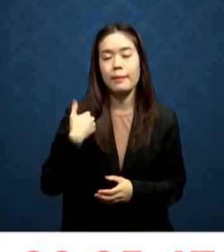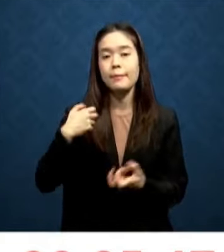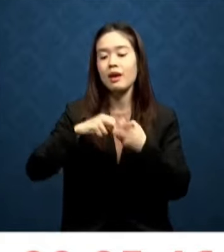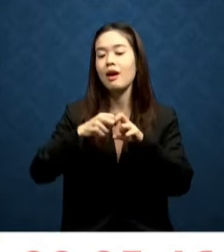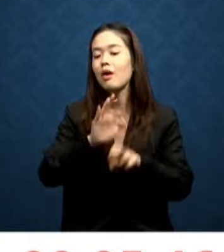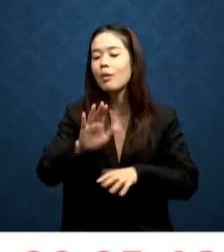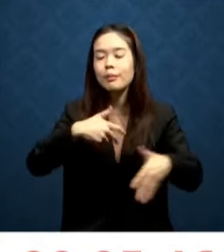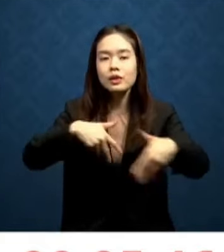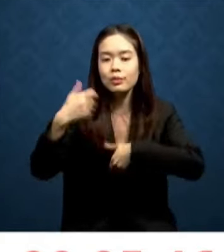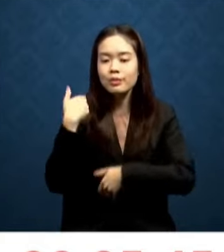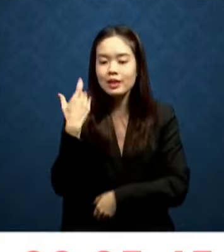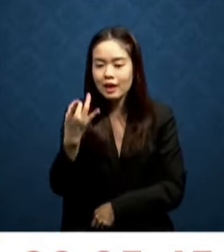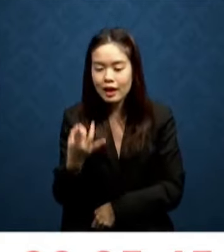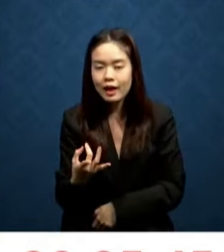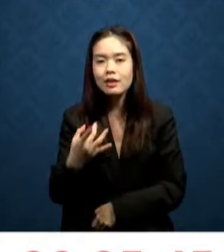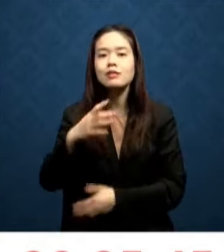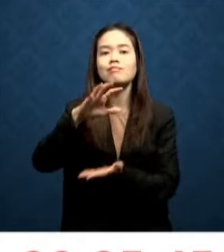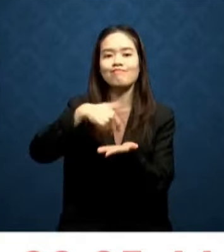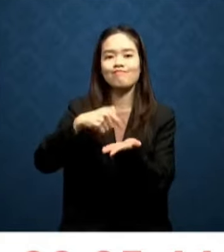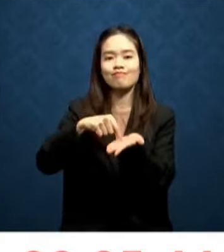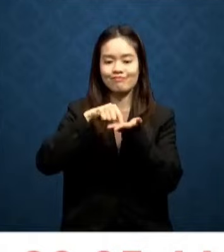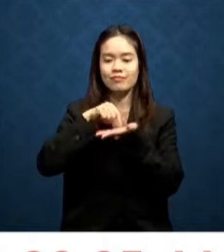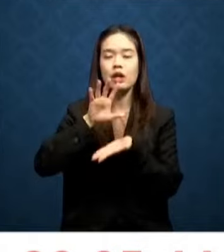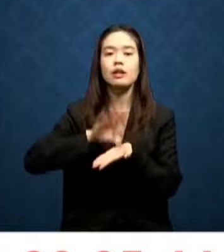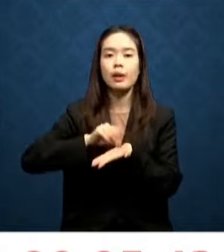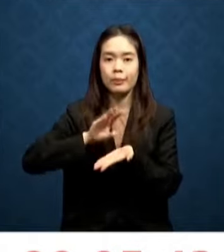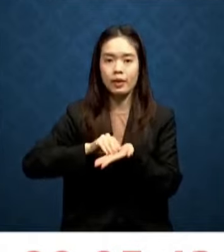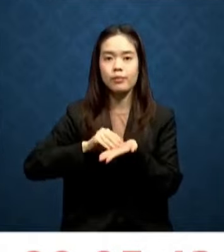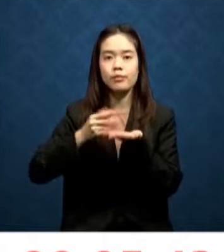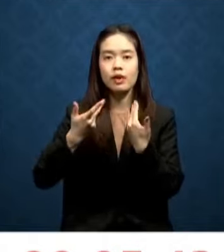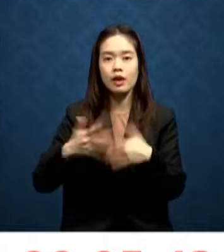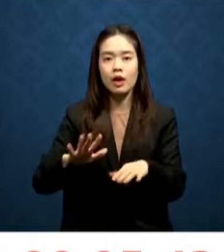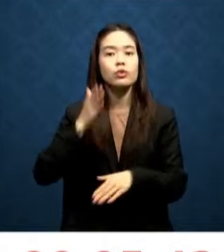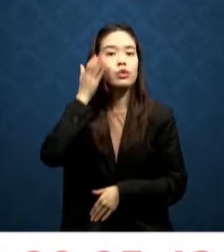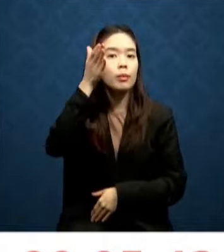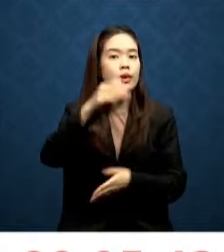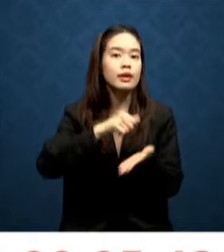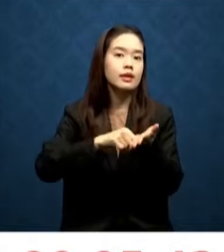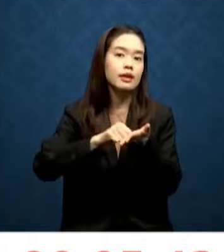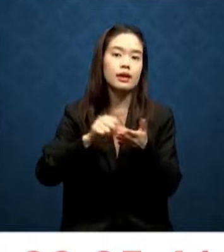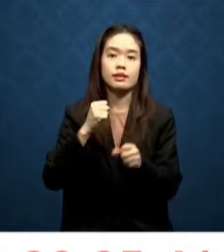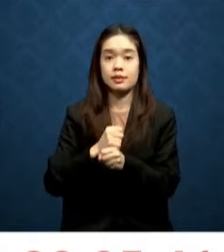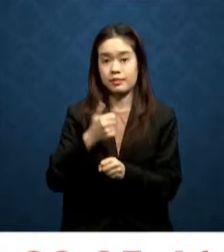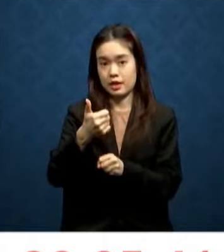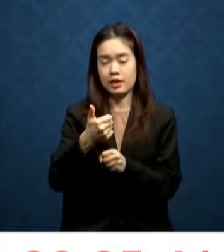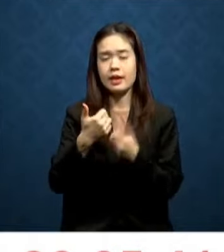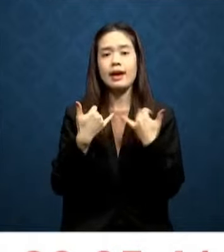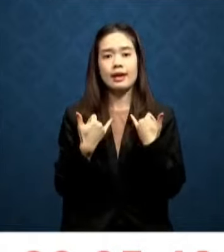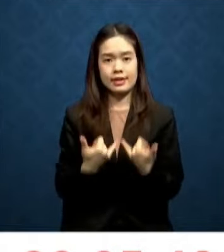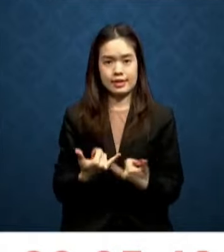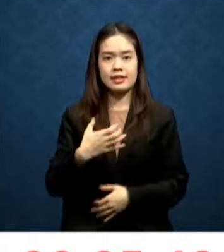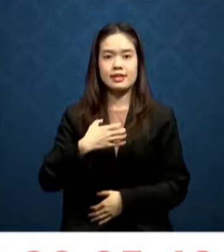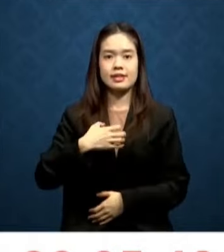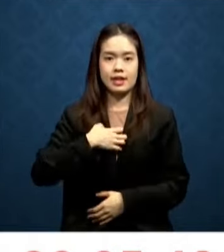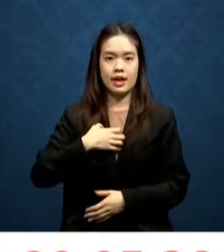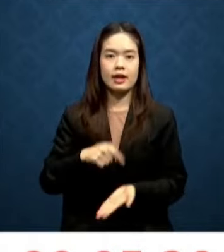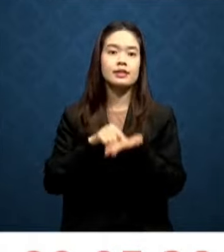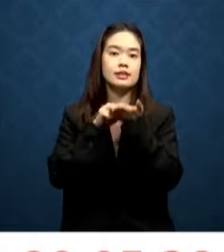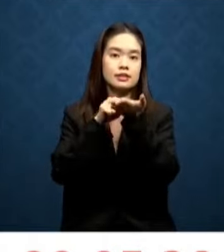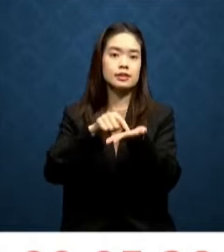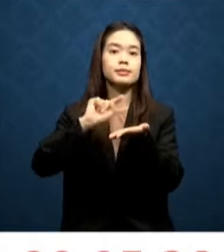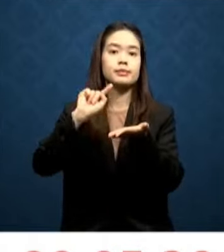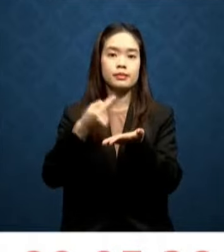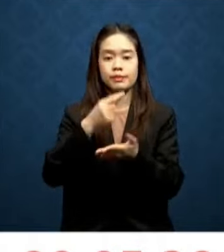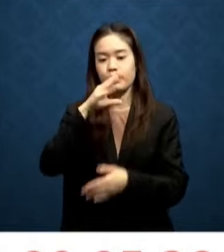างแก้ไขเพราะฉะนั้นตรงนี้ดิฉันจึงขอนำเสนอเป็นญัตติด้วยวาจาเพื่อที่